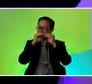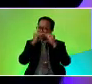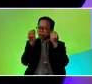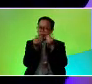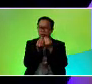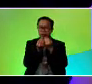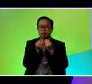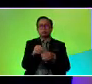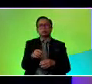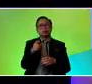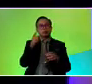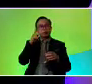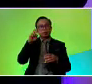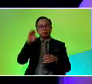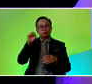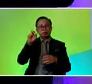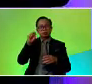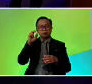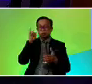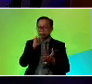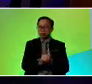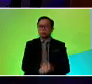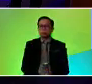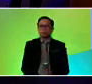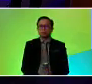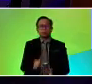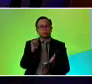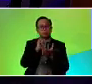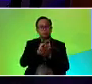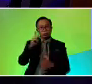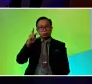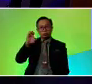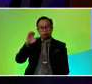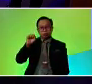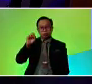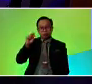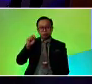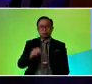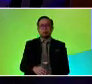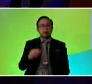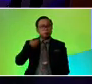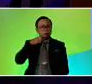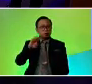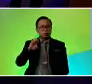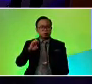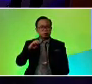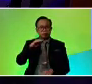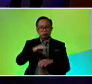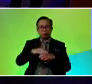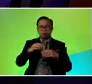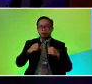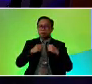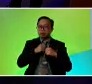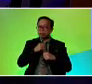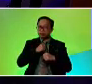terpali dengan kesan tersebut Nah itulah antara kesan-kesan ekspektasi terhadap diri kita